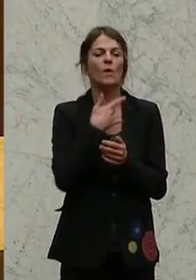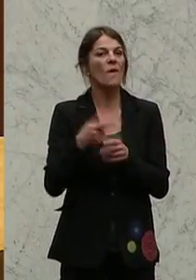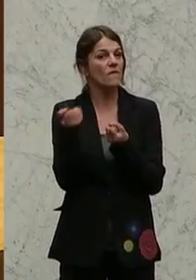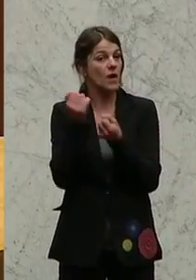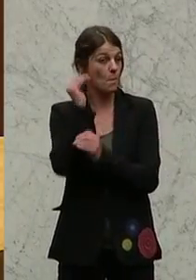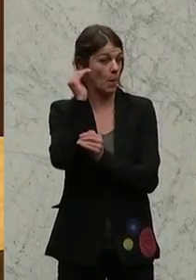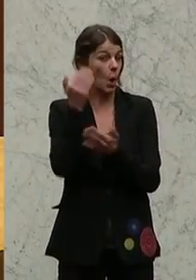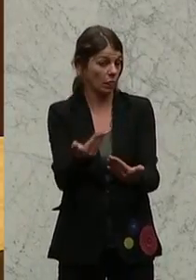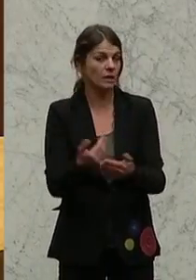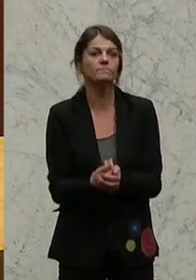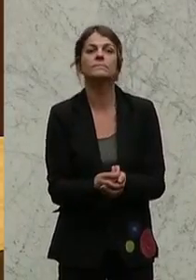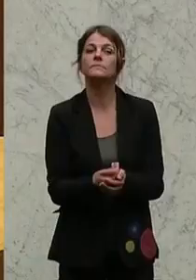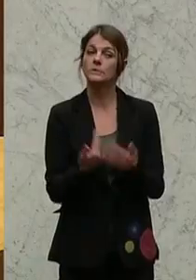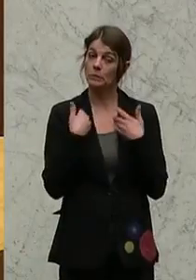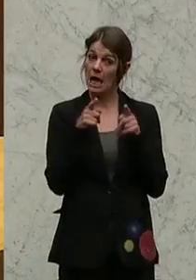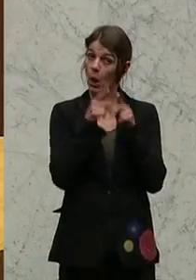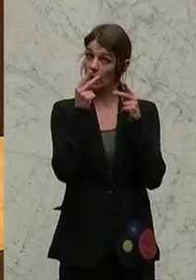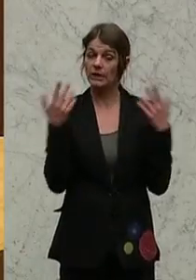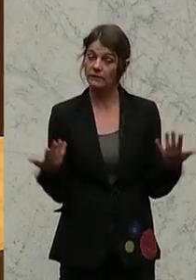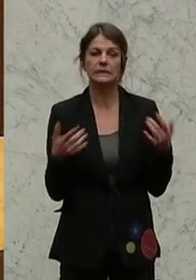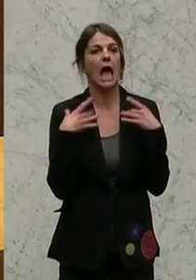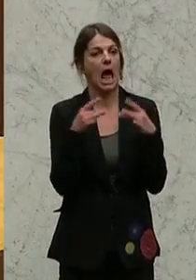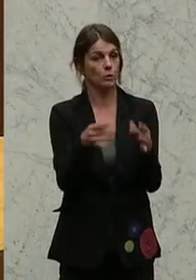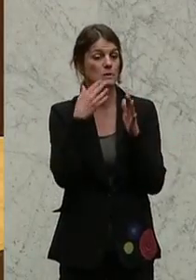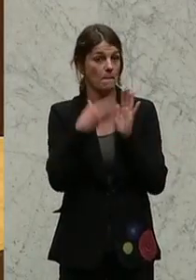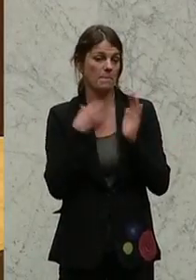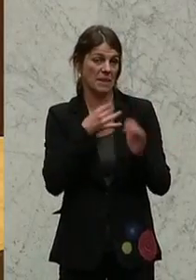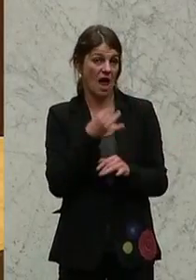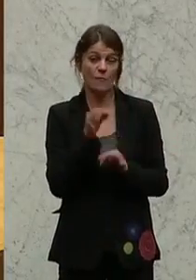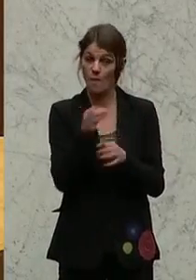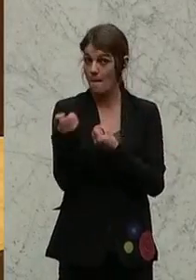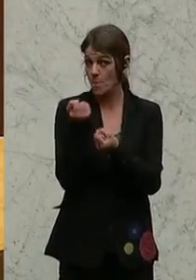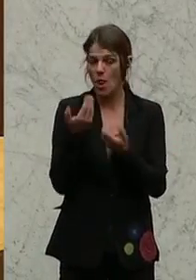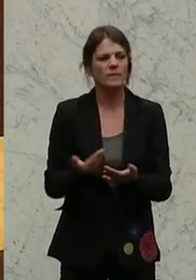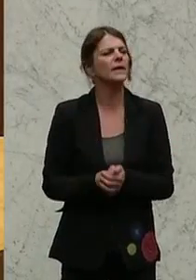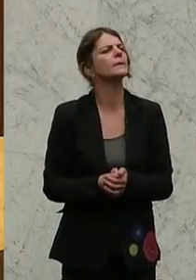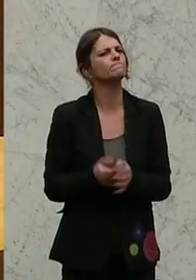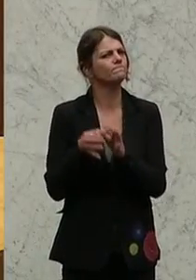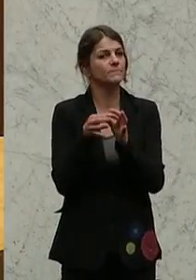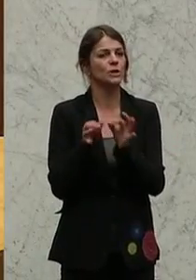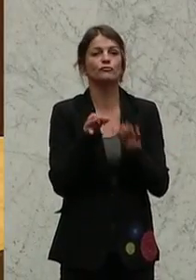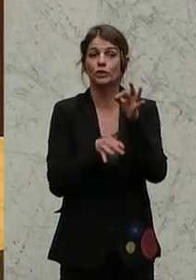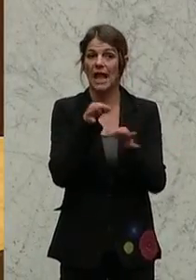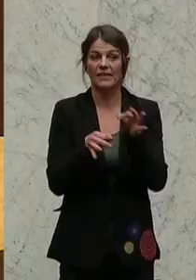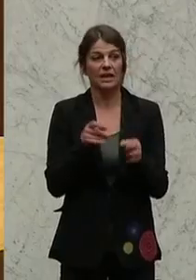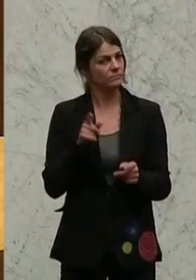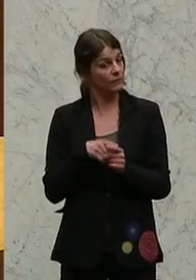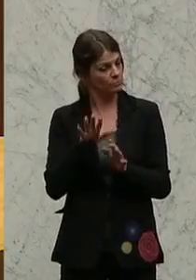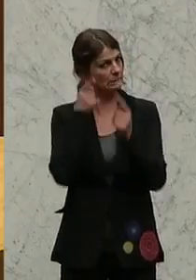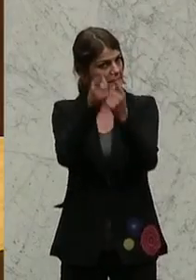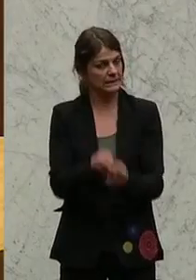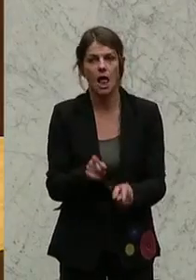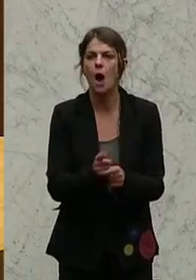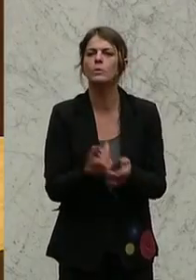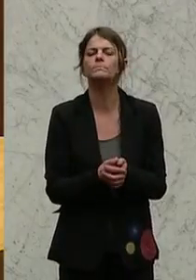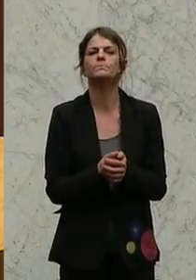Verwaltungsbehörden. Ich unterstreiche dabei den Handlungsbedarf, was die Politik hinsichtlich einer Strategie, einer Zielsetzung